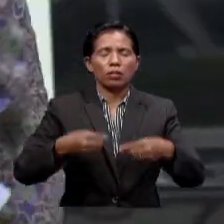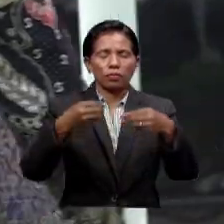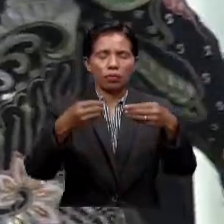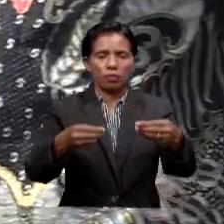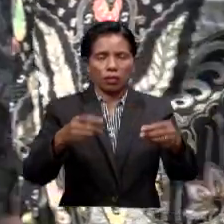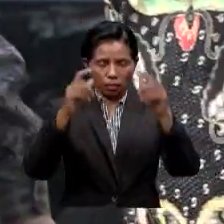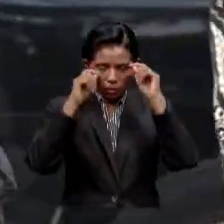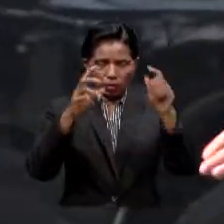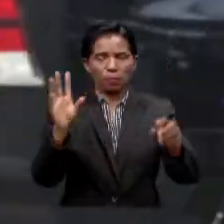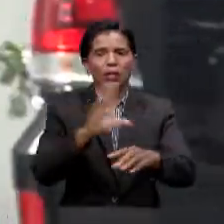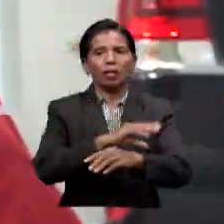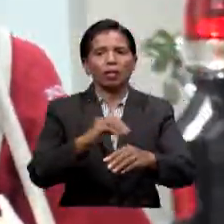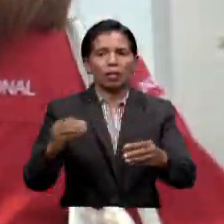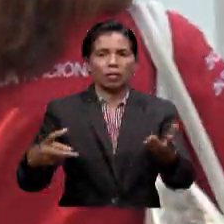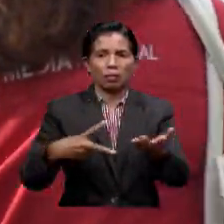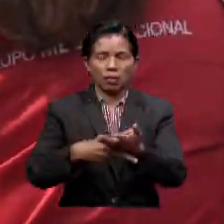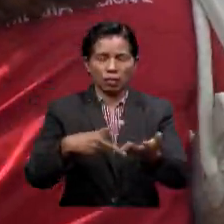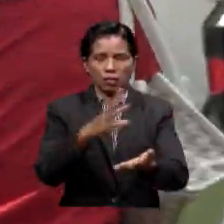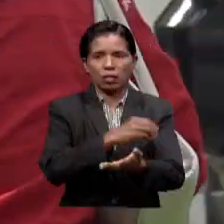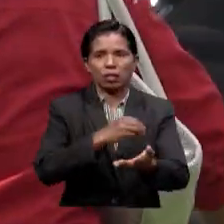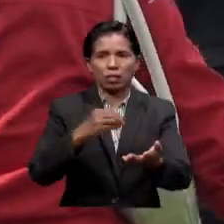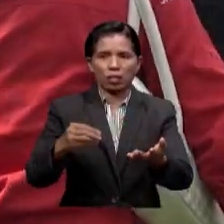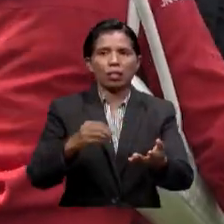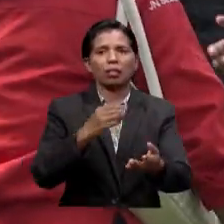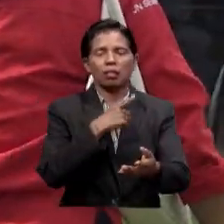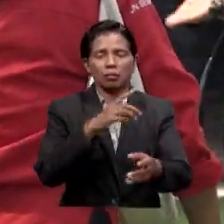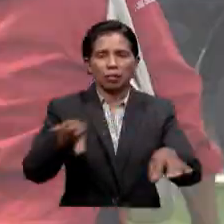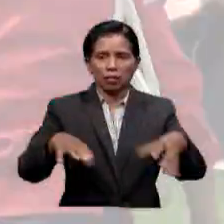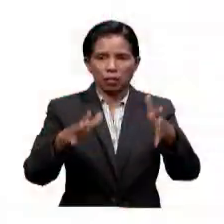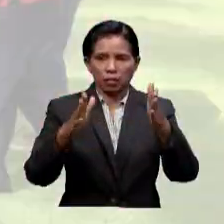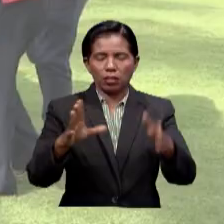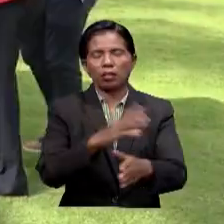pasaporte hotu, hanesan pasaporte diplomata, pasaporte